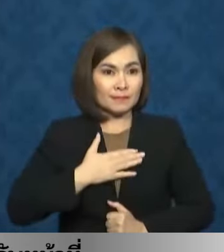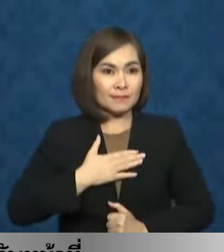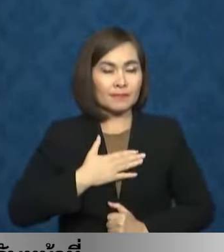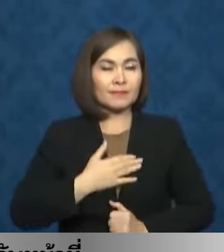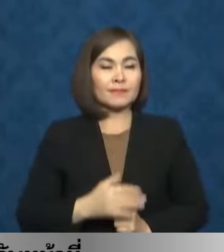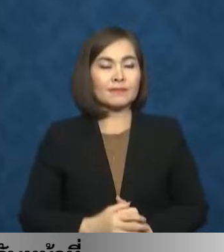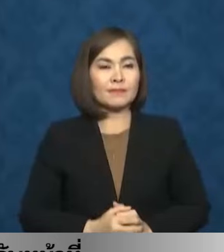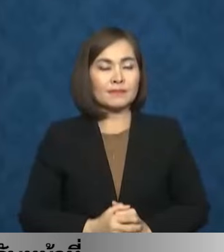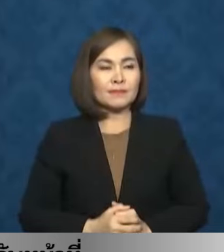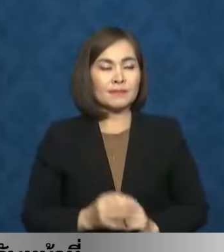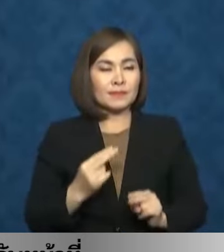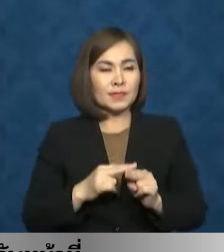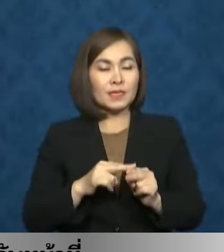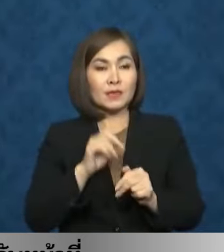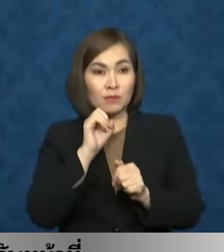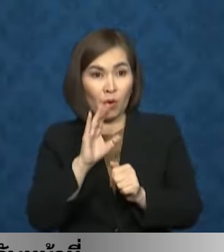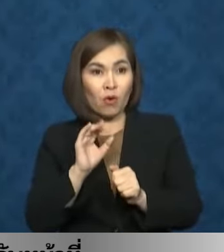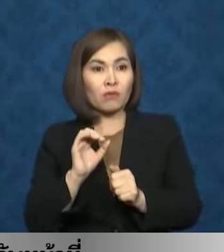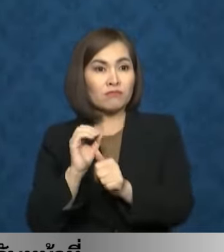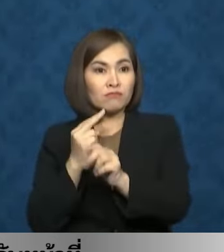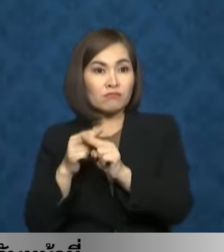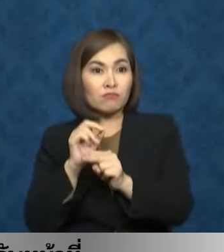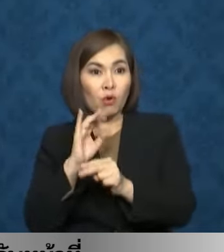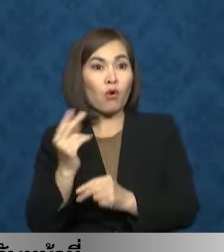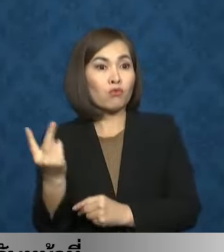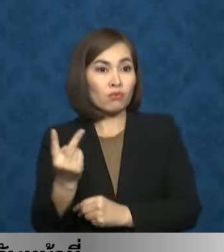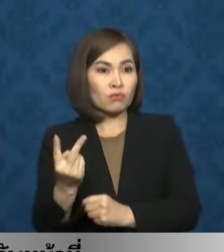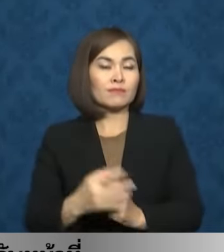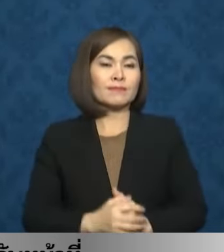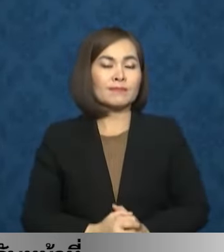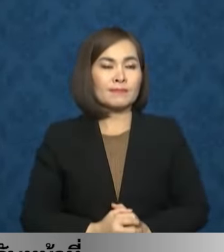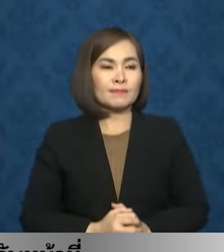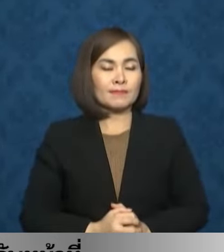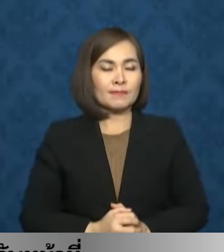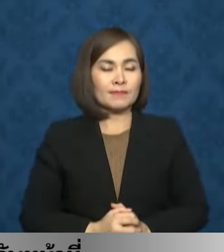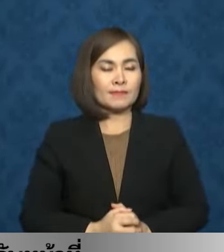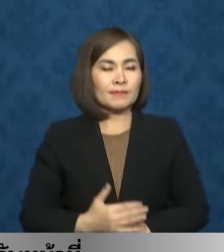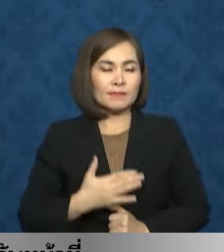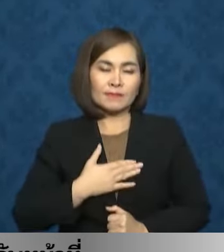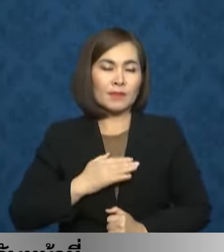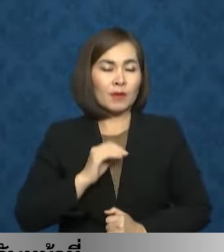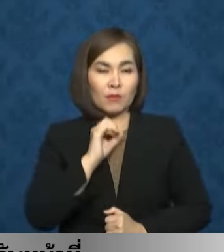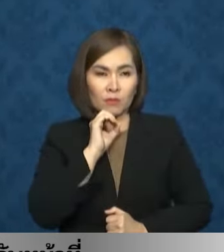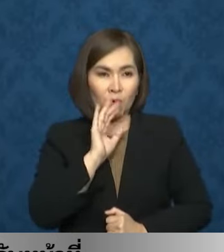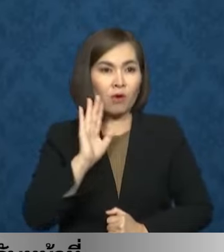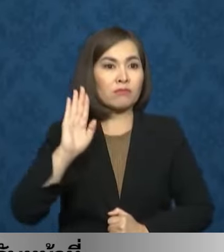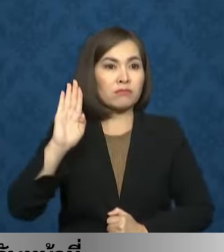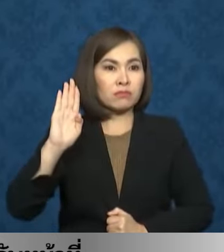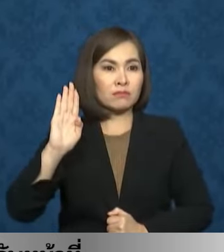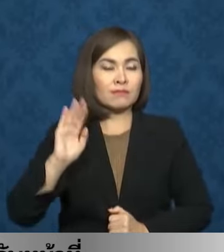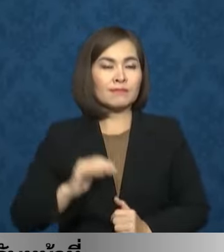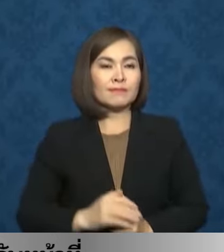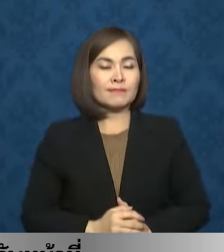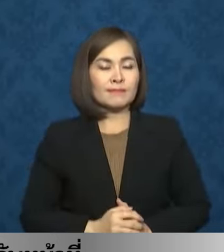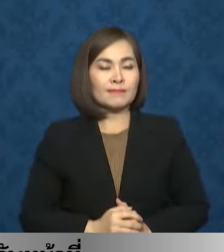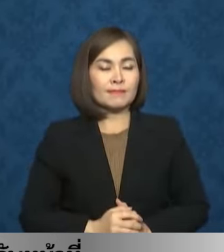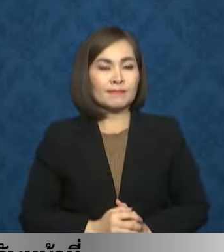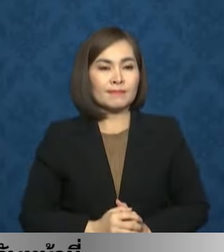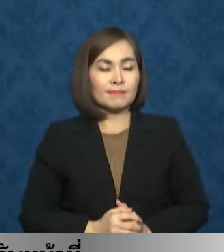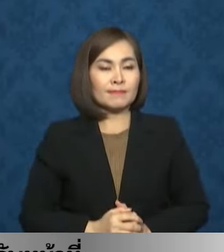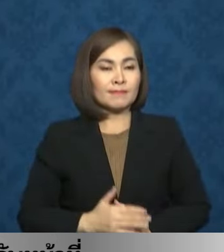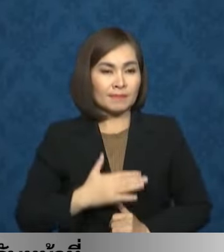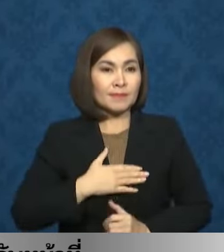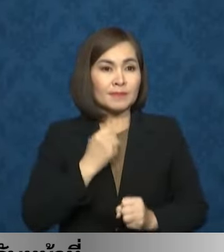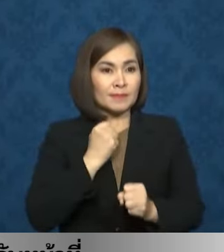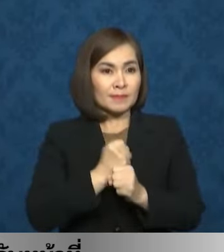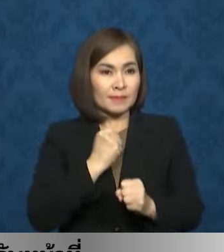าพเจ้านางสาวละอองติยภัยรัตน ์นายณัฐหงชูเวศ ขอปฏิญาณว่า ขอปฏิญาณว่า ข้าพเจ้าจะป